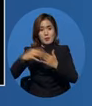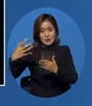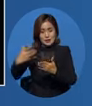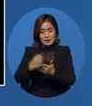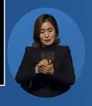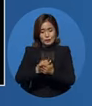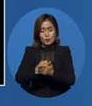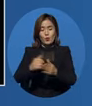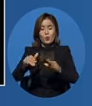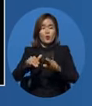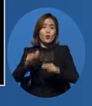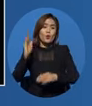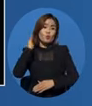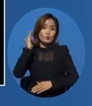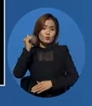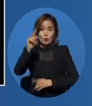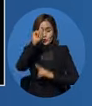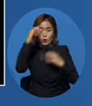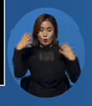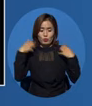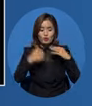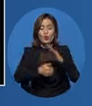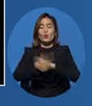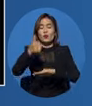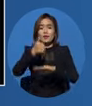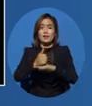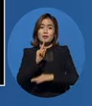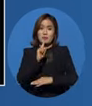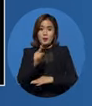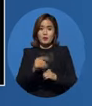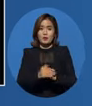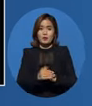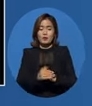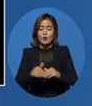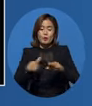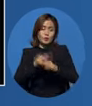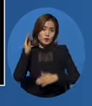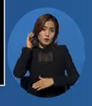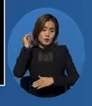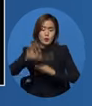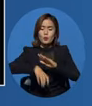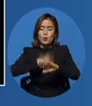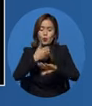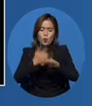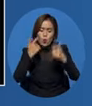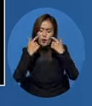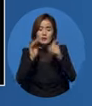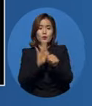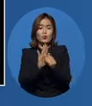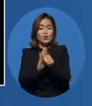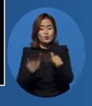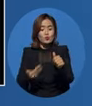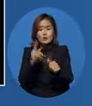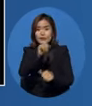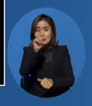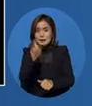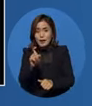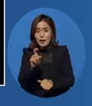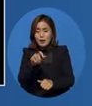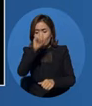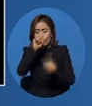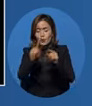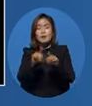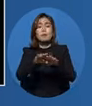시키겠다는 의지 에 표시 입니다 그리고 우리 민주당이 성 말 문재인 대통령의 개혁 의지를 제대로 뒷받침 하고 있는가 기회는 평등하고